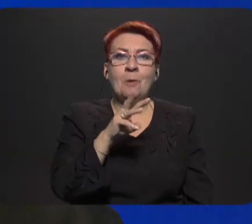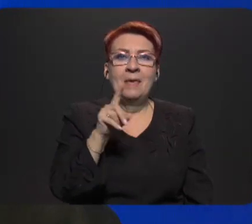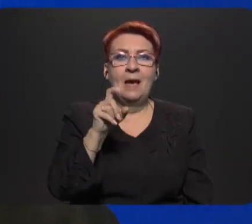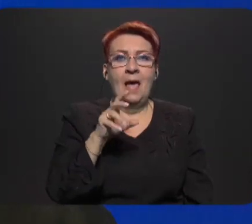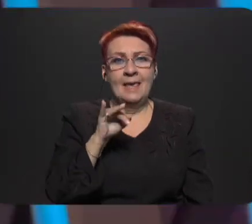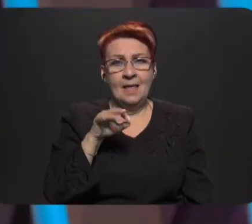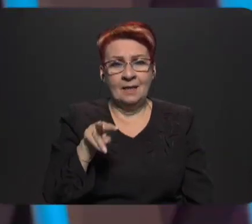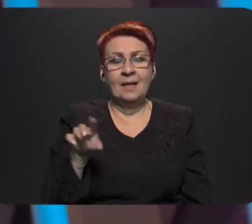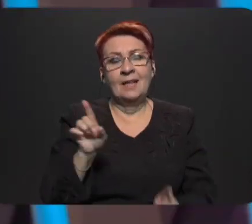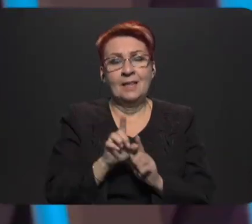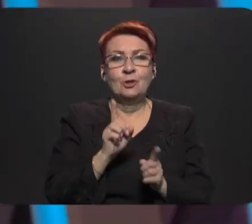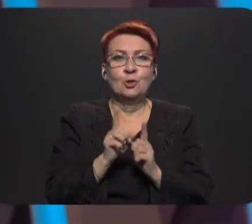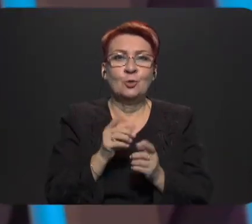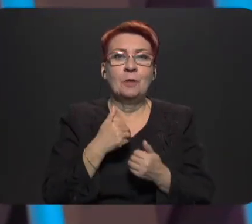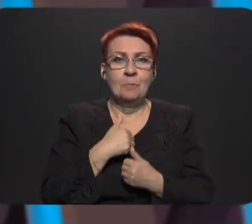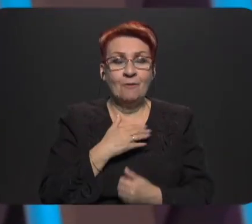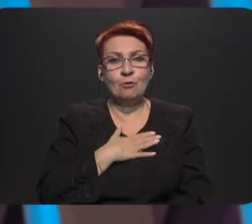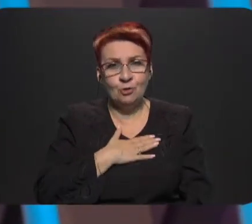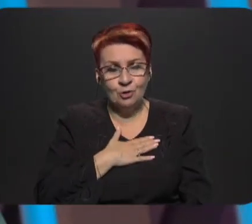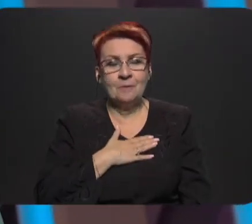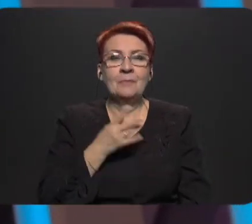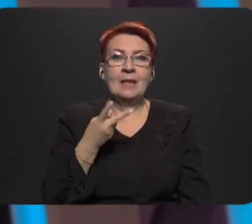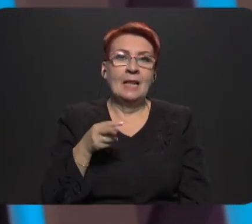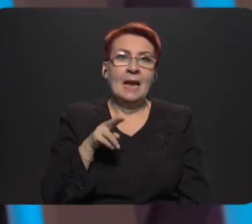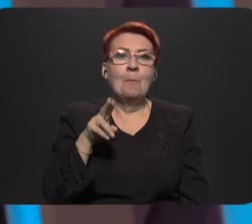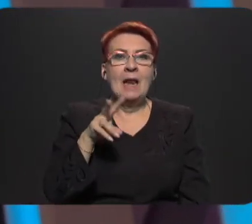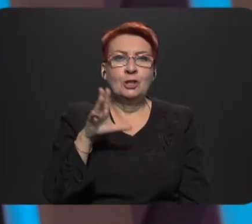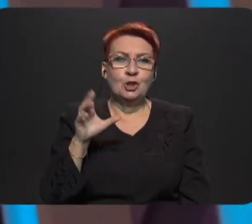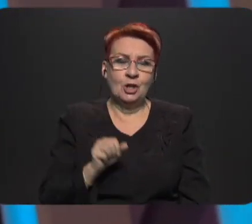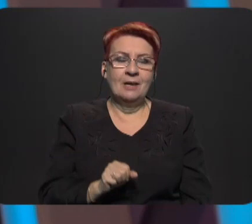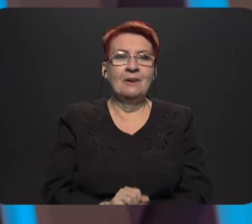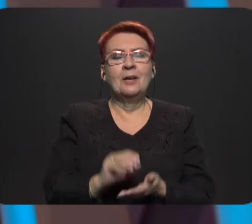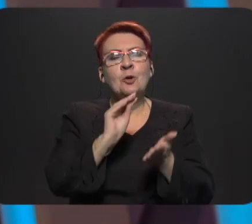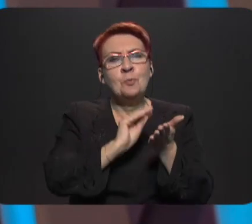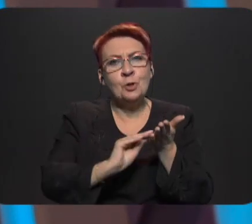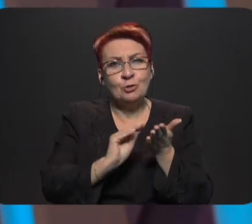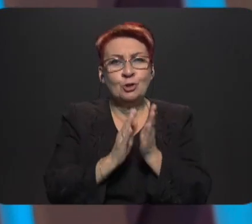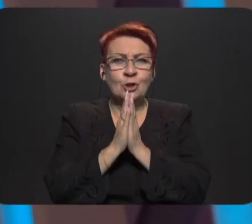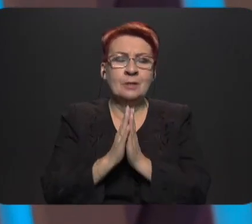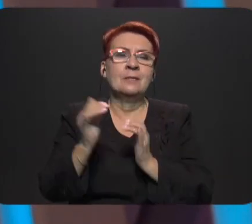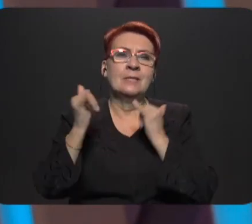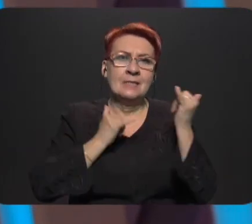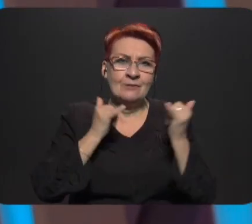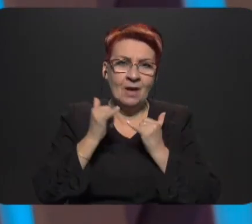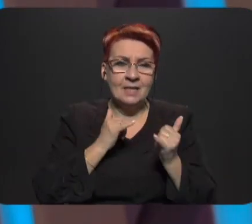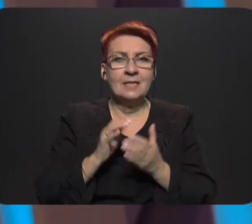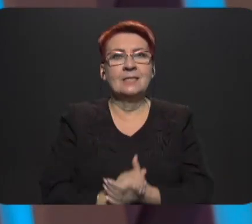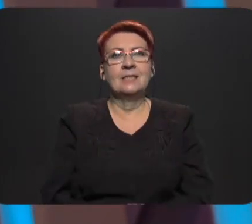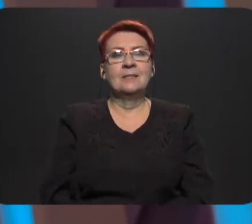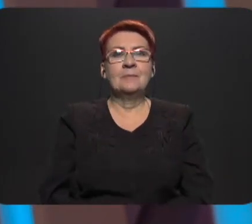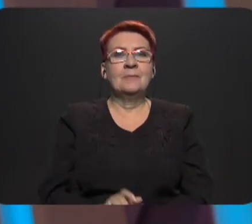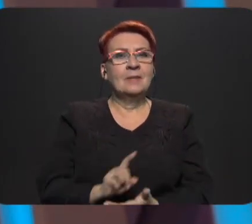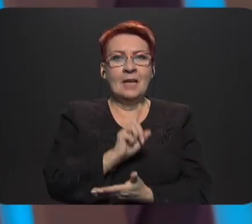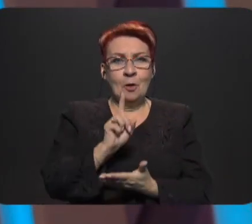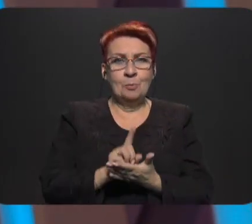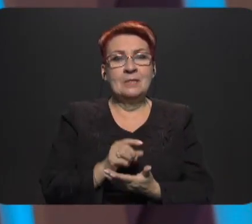хочу представить вам нашего сурдопереводчика. Неля Прянчникова будет помогать нам этим вечером. Пишите и звоните к нам в прямой эфир, дозванивайтесь обязательно. И